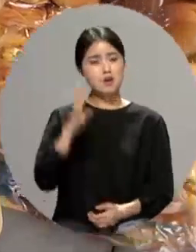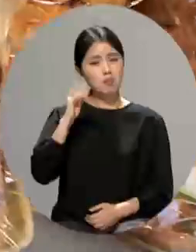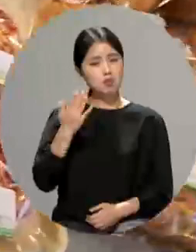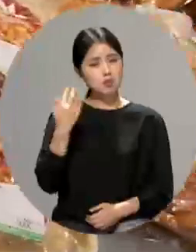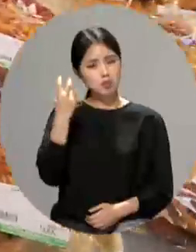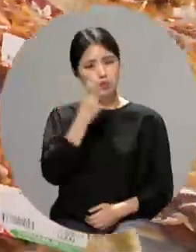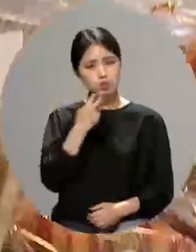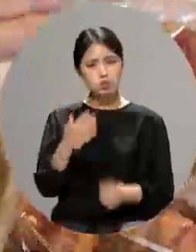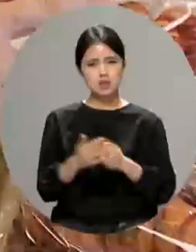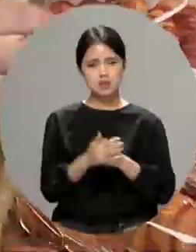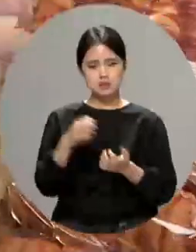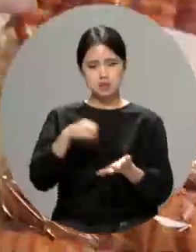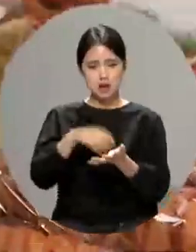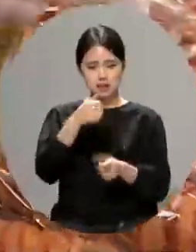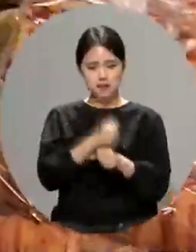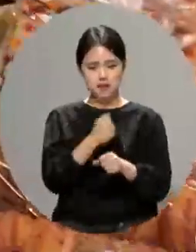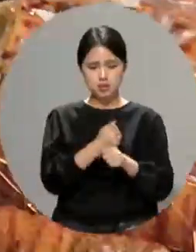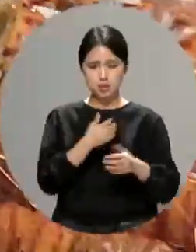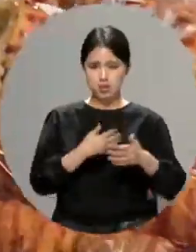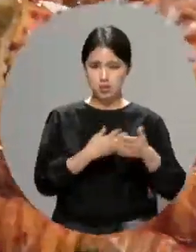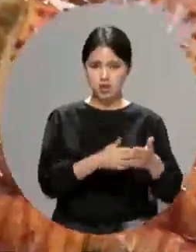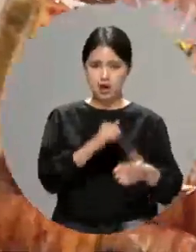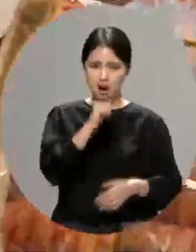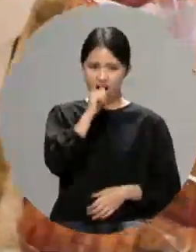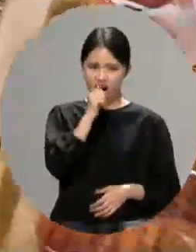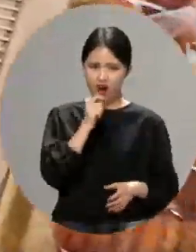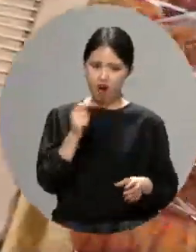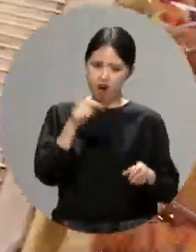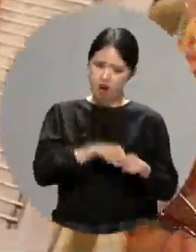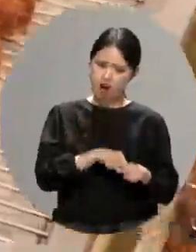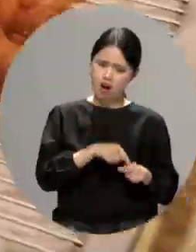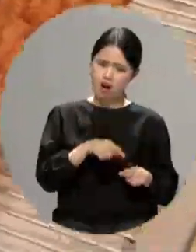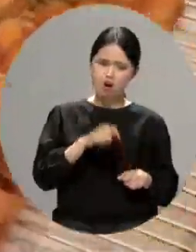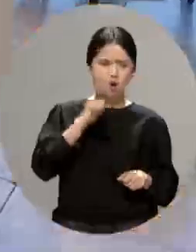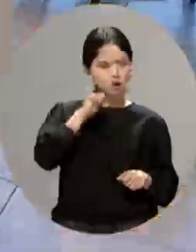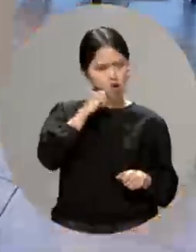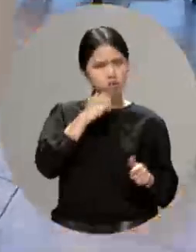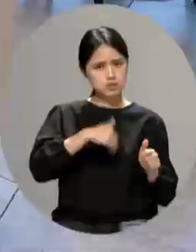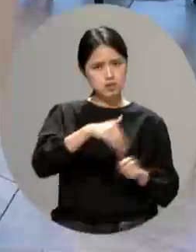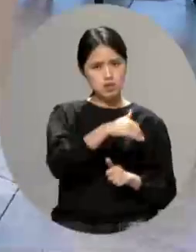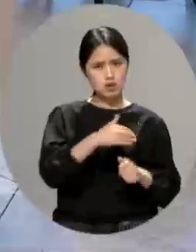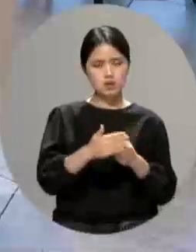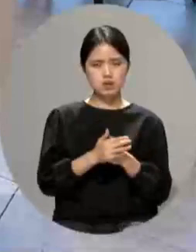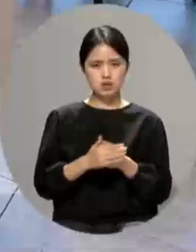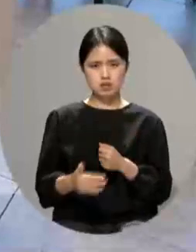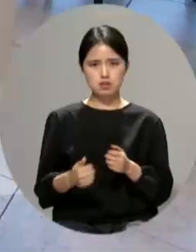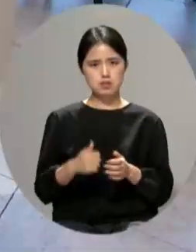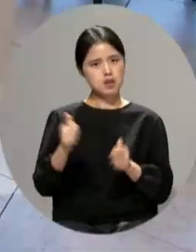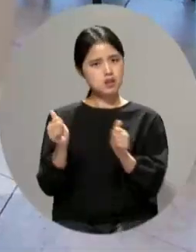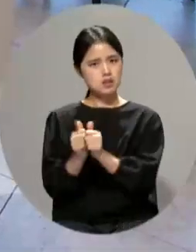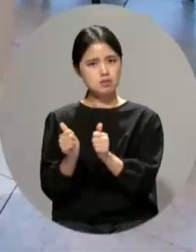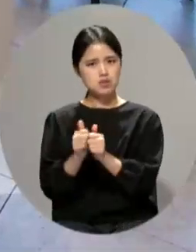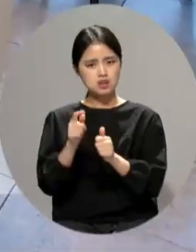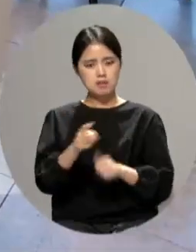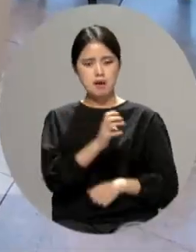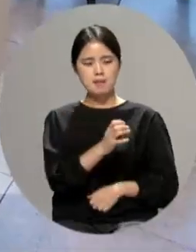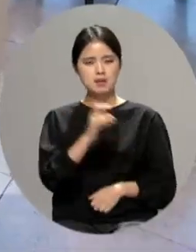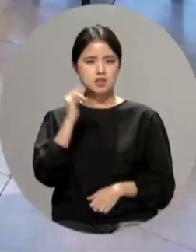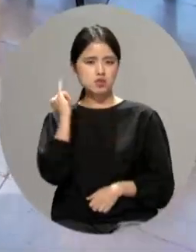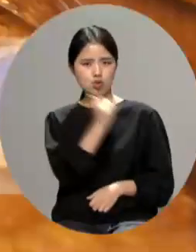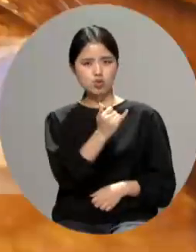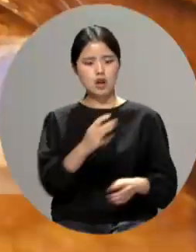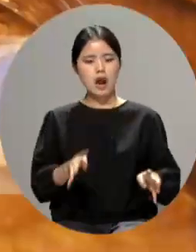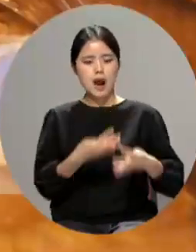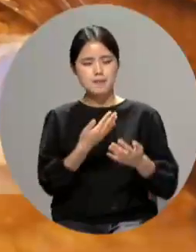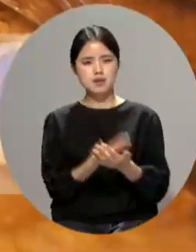조사로 빵 제조 과정에서는 금속 물질이 들어가기 힘들다는 결과가 나오자 남성은 하나로마트에 전화를 걸어